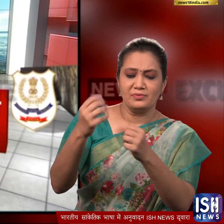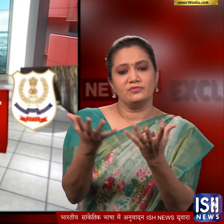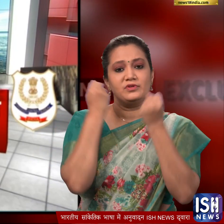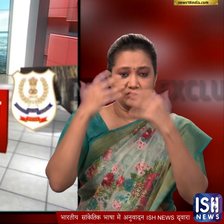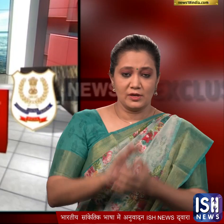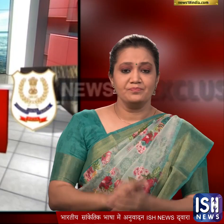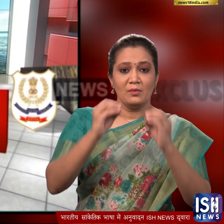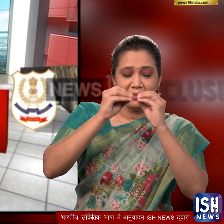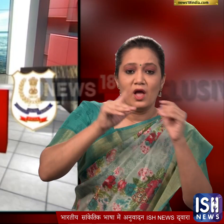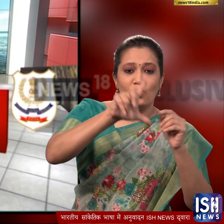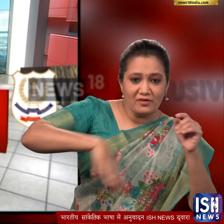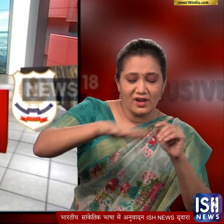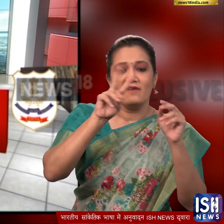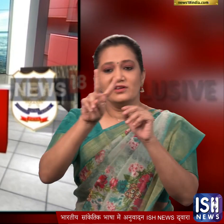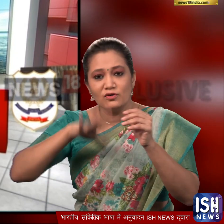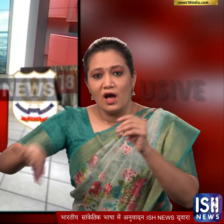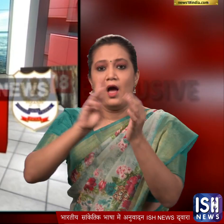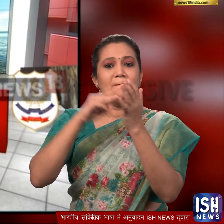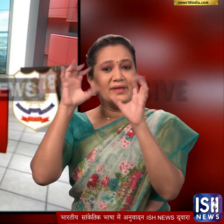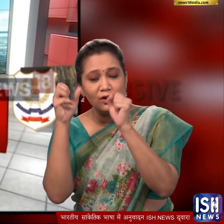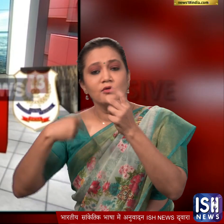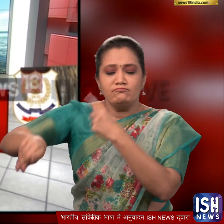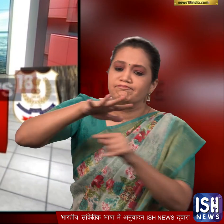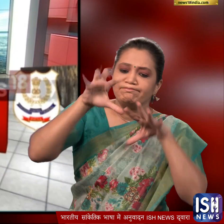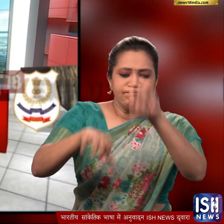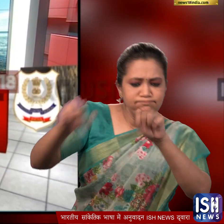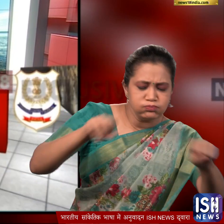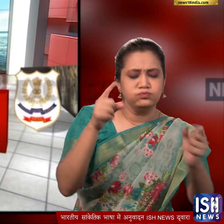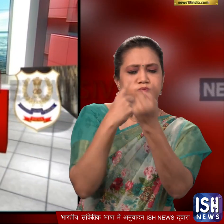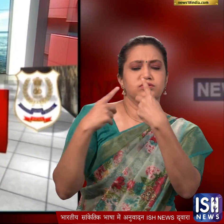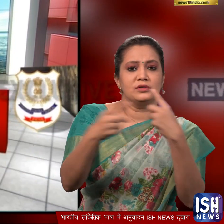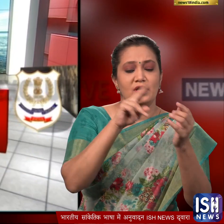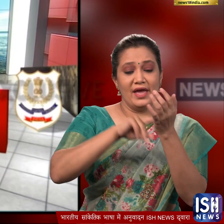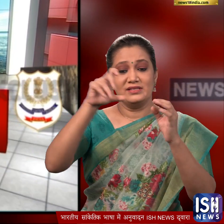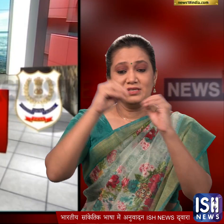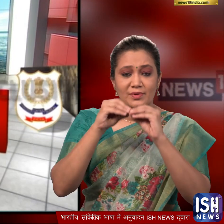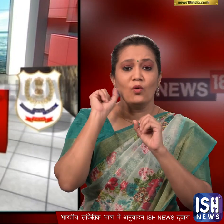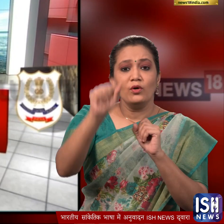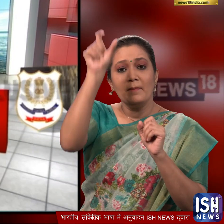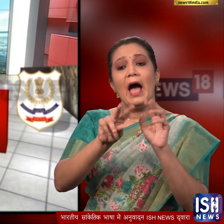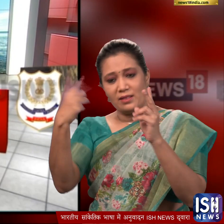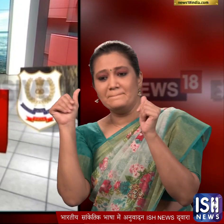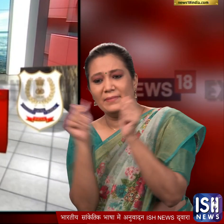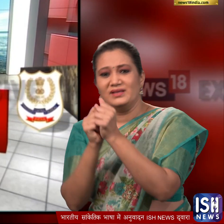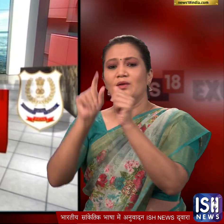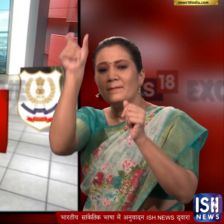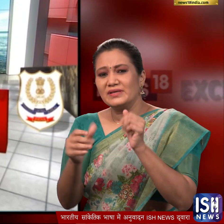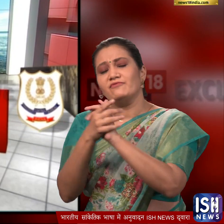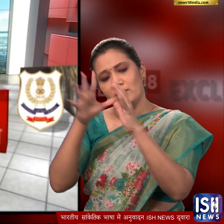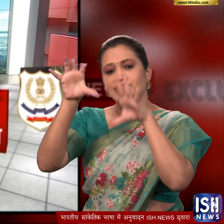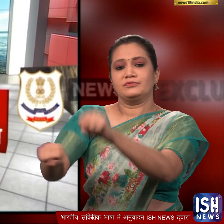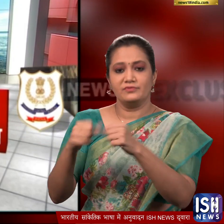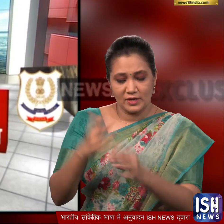कब्जे में ले लिया। मुंबई के लोखंडवाला, वर्सोवा और मीरा रोड इलाके में हुई छापेमारी की इस कार्रवाई में एनसीबी ने उसके एक साथी को भी गिरफ्तार